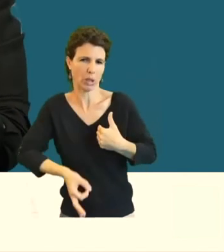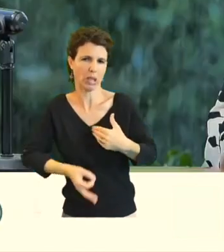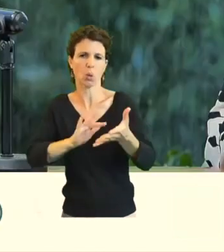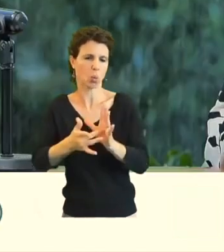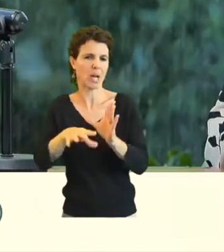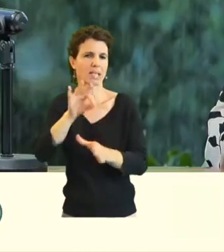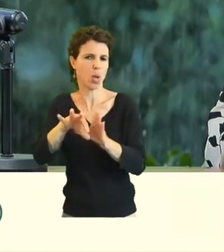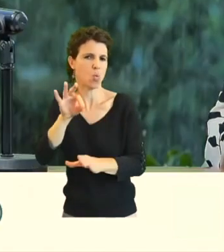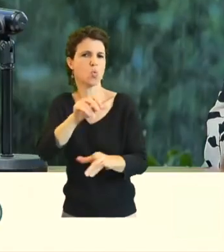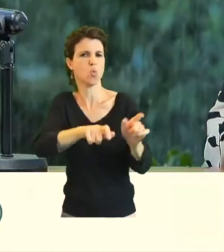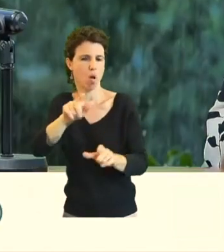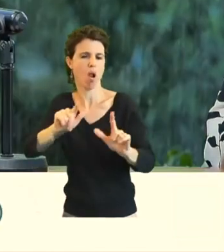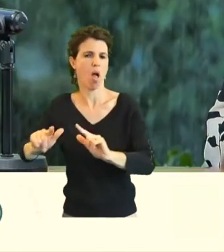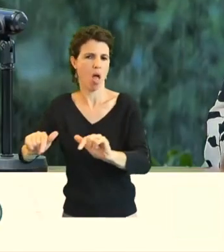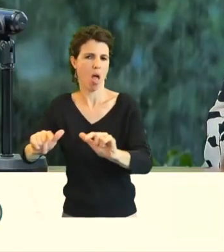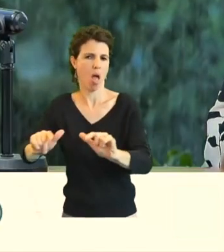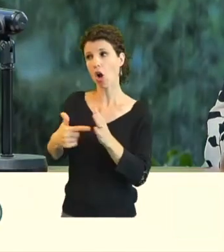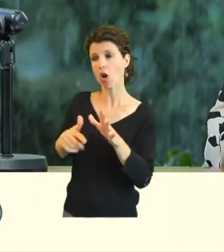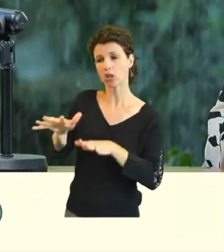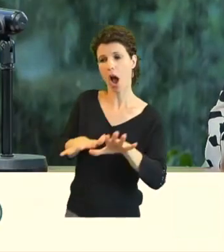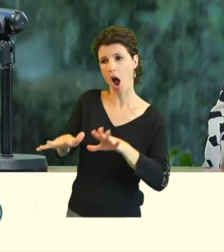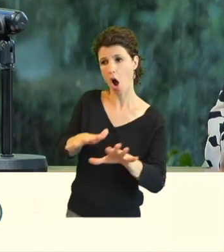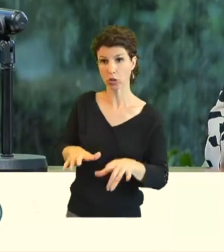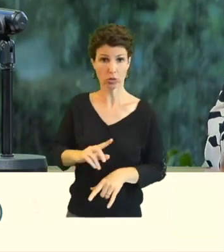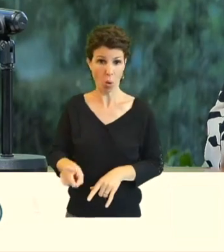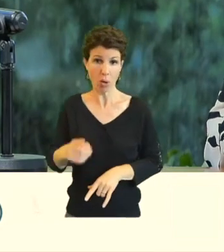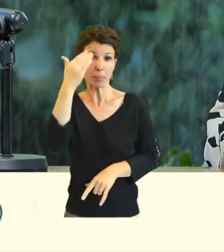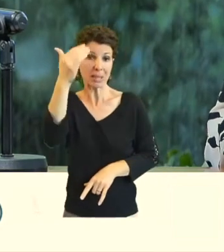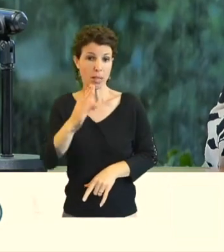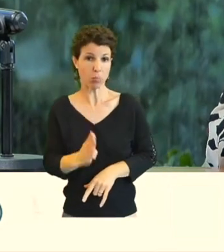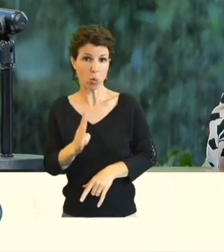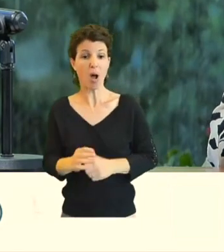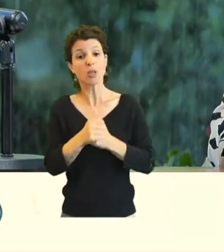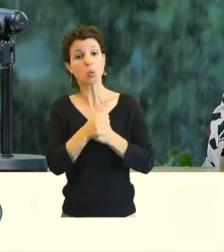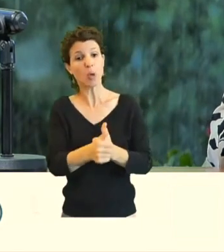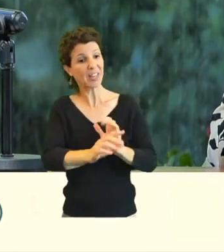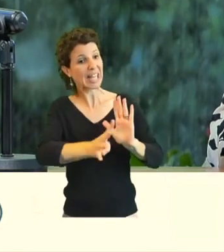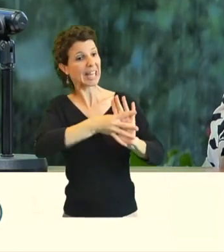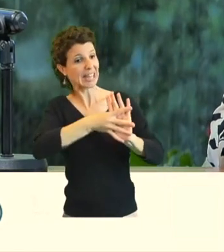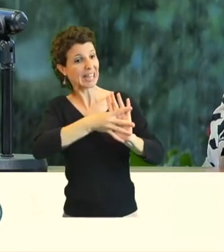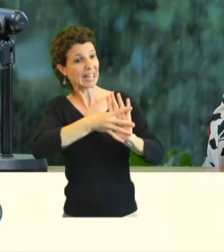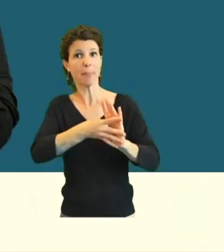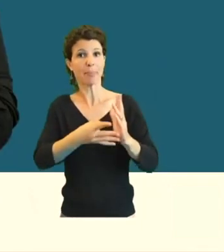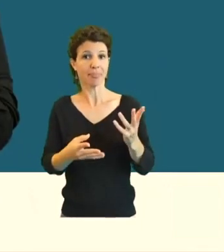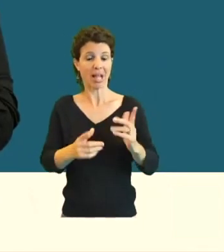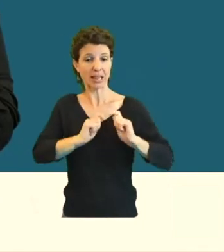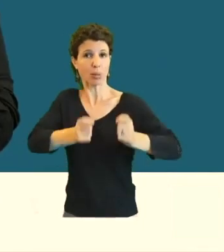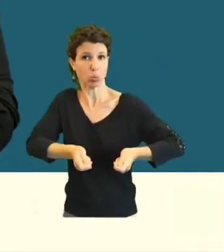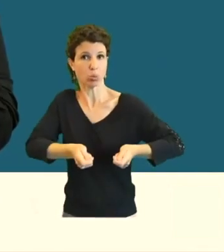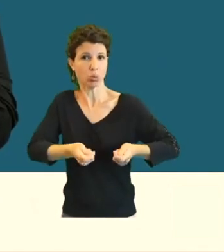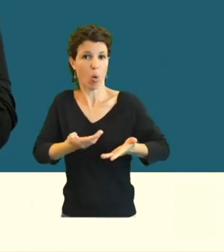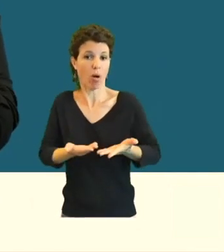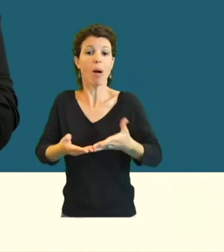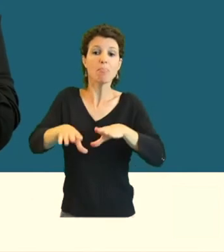à chaque fois qu'on fait des commissions. Non, on l'a fait quand c'est nécessaire. Et sur les critères d'attribution, sur la refonte des critères d'attribution de places en